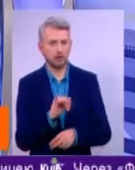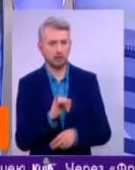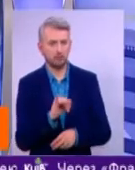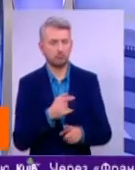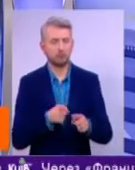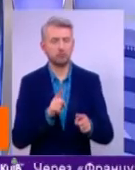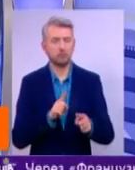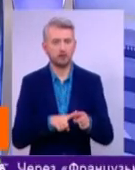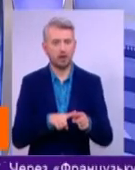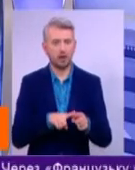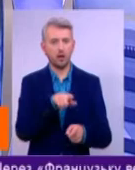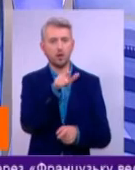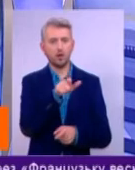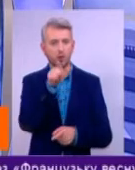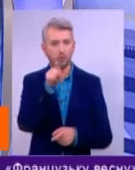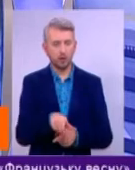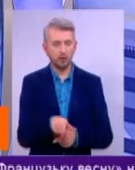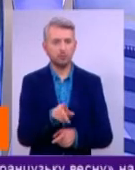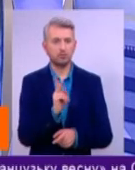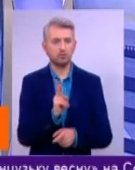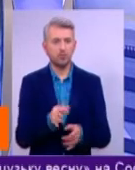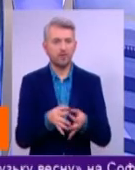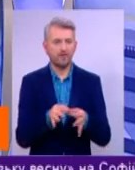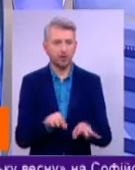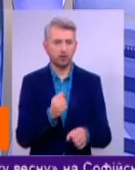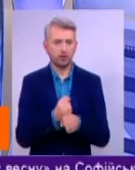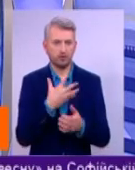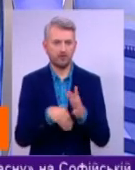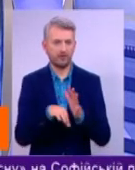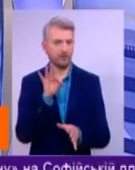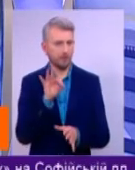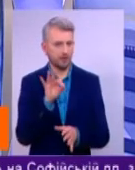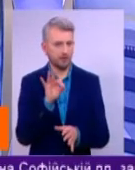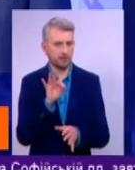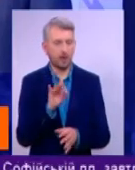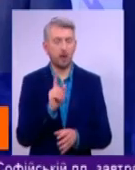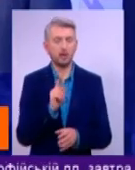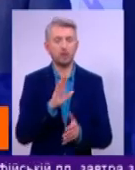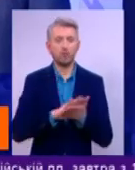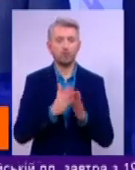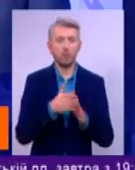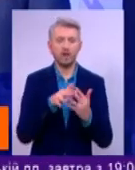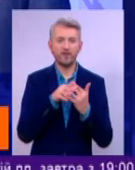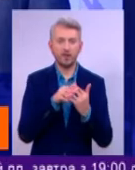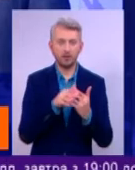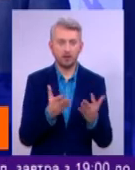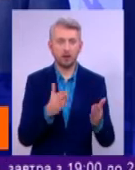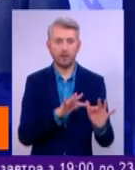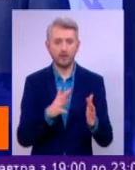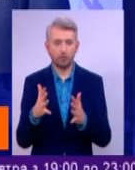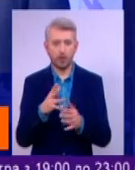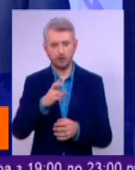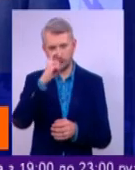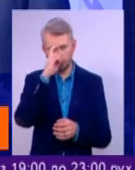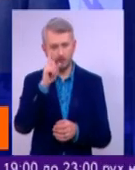це громадянин, який вільно зробив свій вибір. Але в умовах війни, яка відбувається,